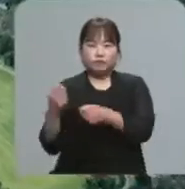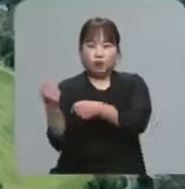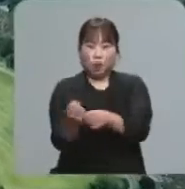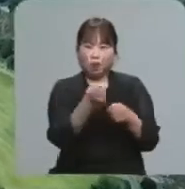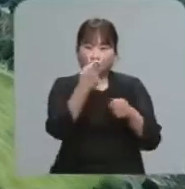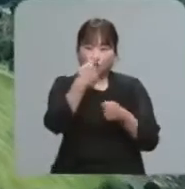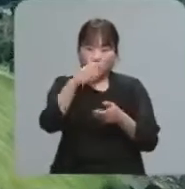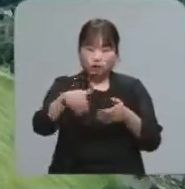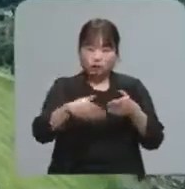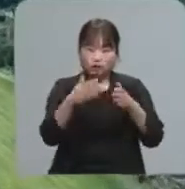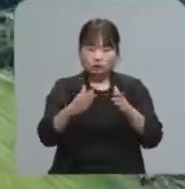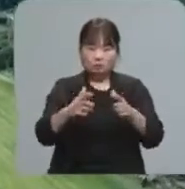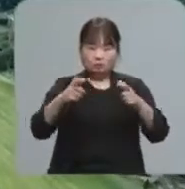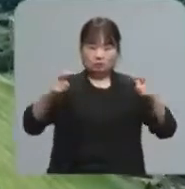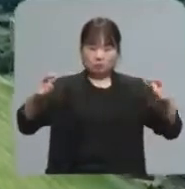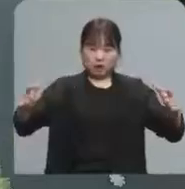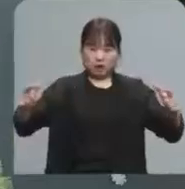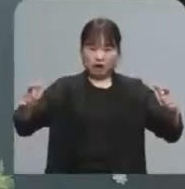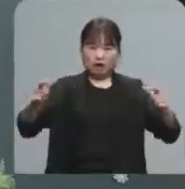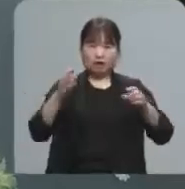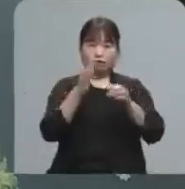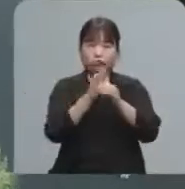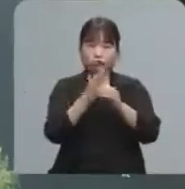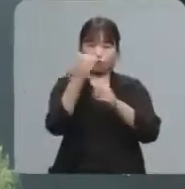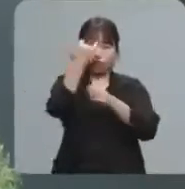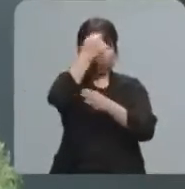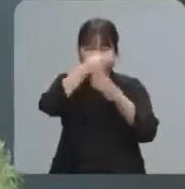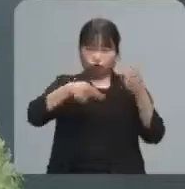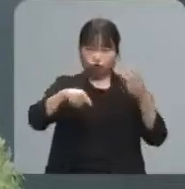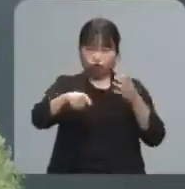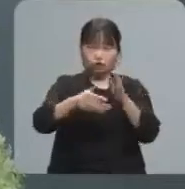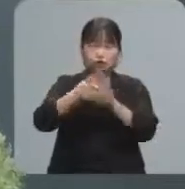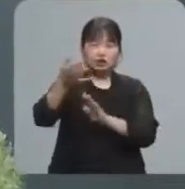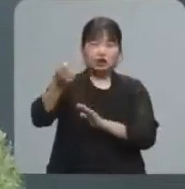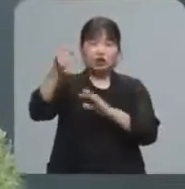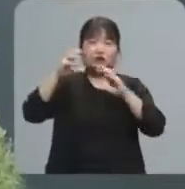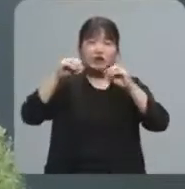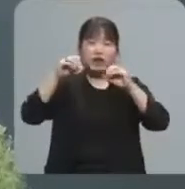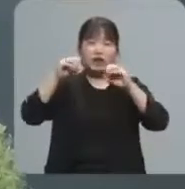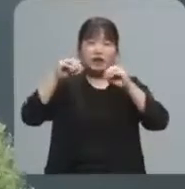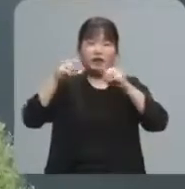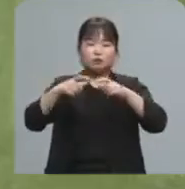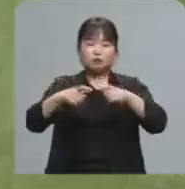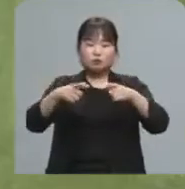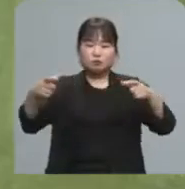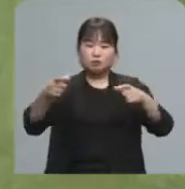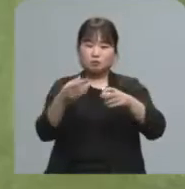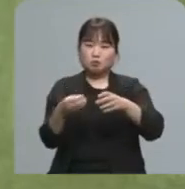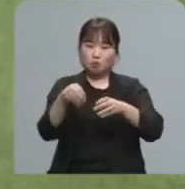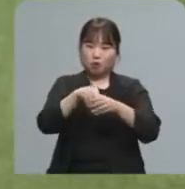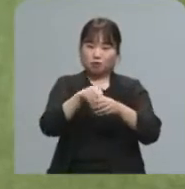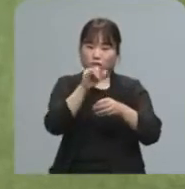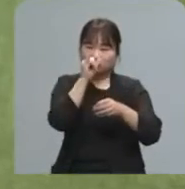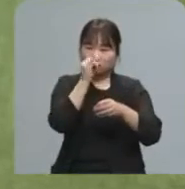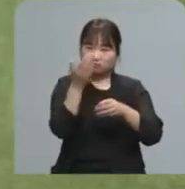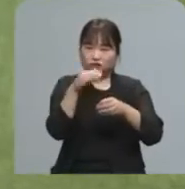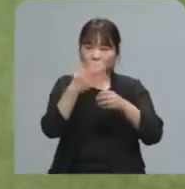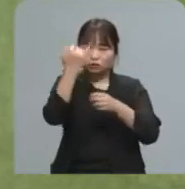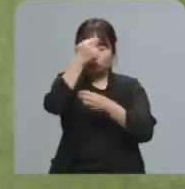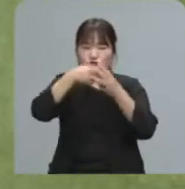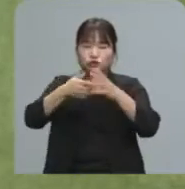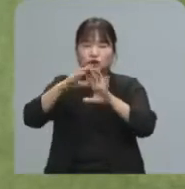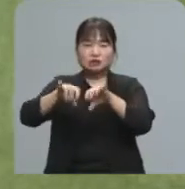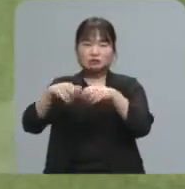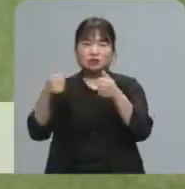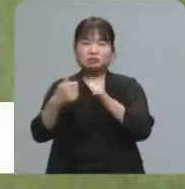골프코스 증설을 추진하고 있는 충주의 한 골프장. 시유지가 포함된 증설 계획을 충주시 의회가 심사하지 않기로